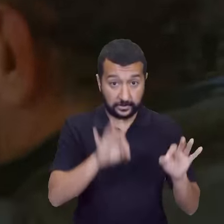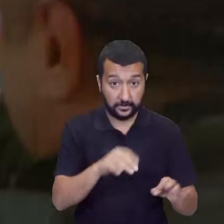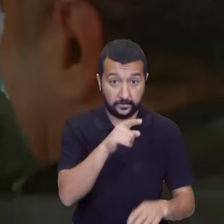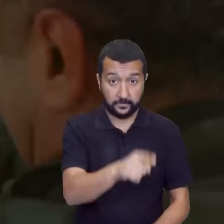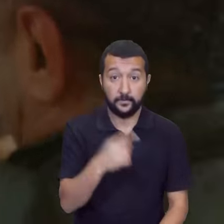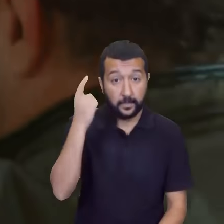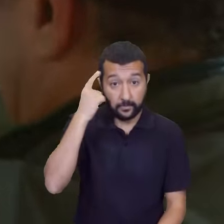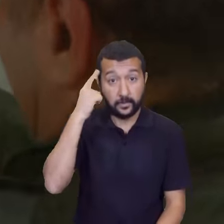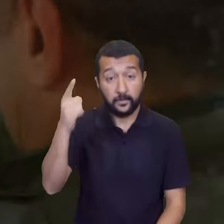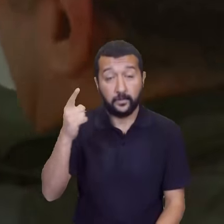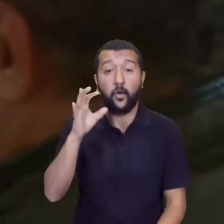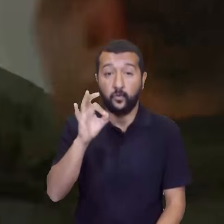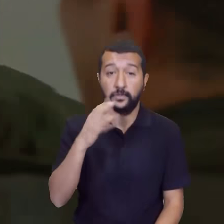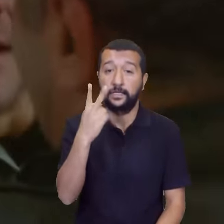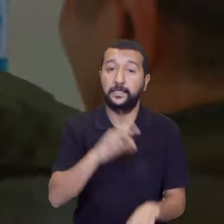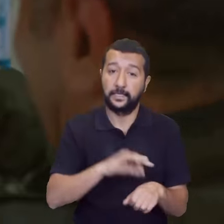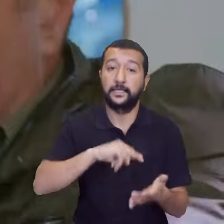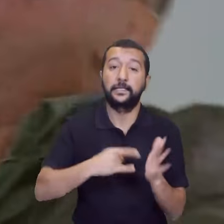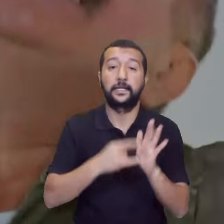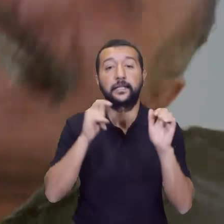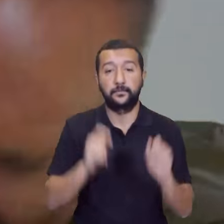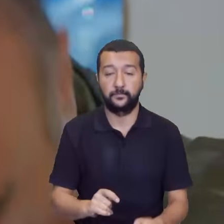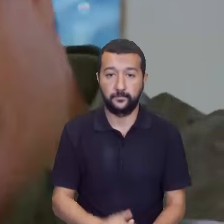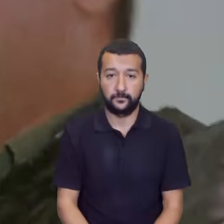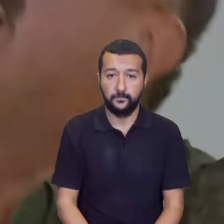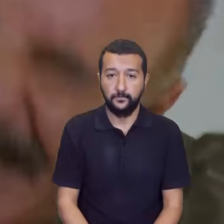He, beynimdeki oksijenle 2 dakika idare edebiliyorum.